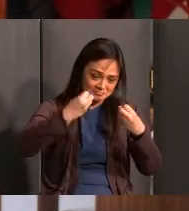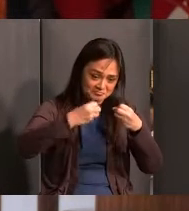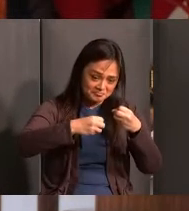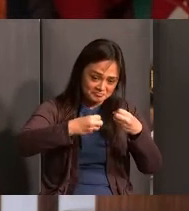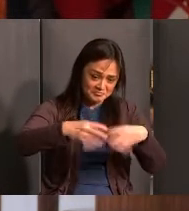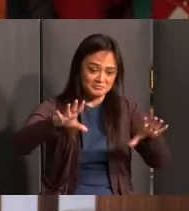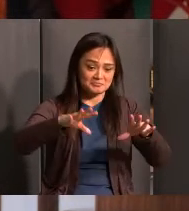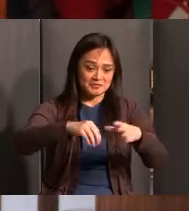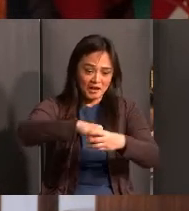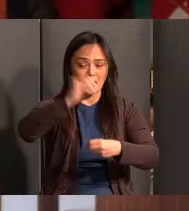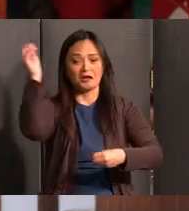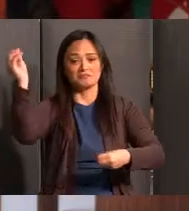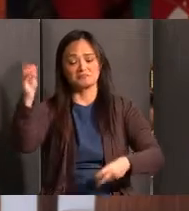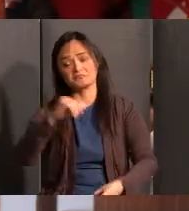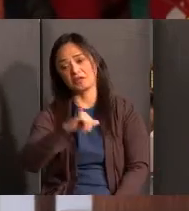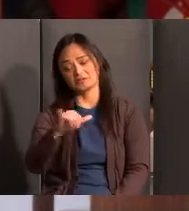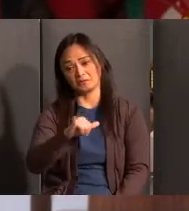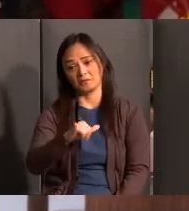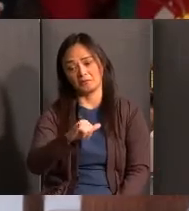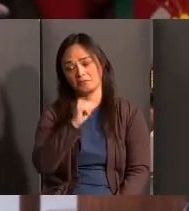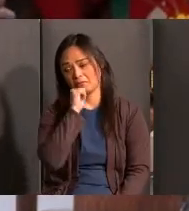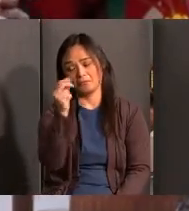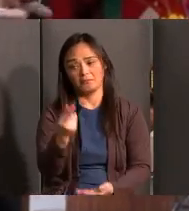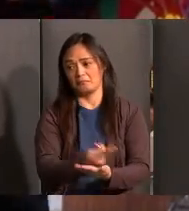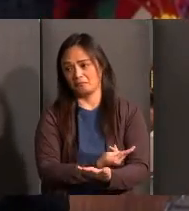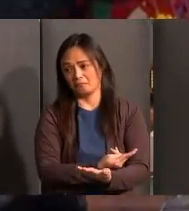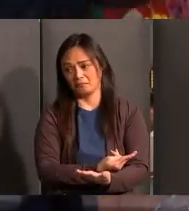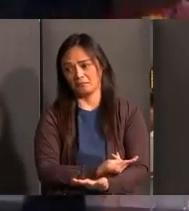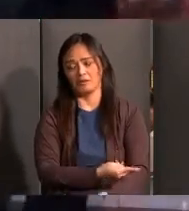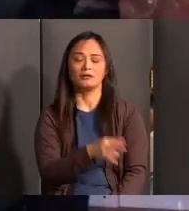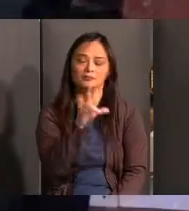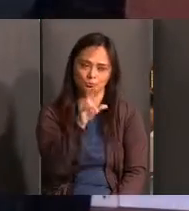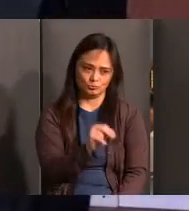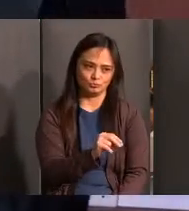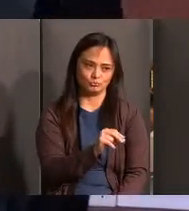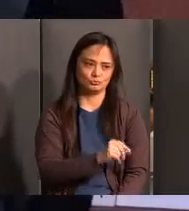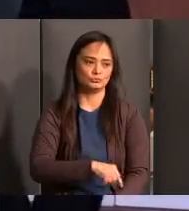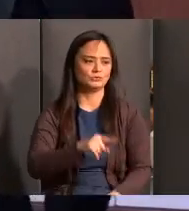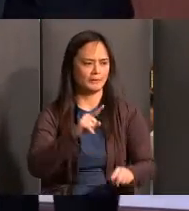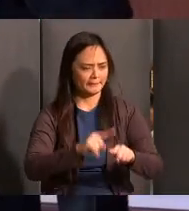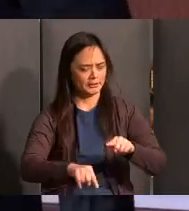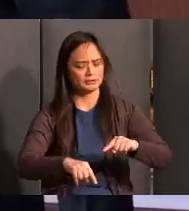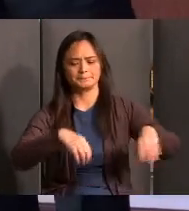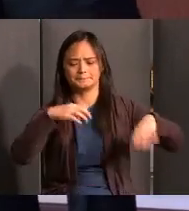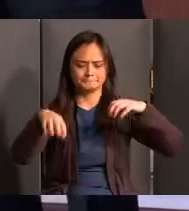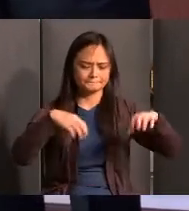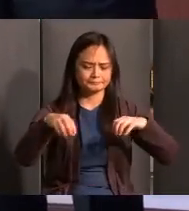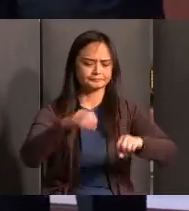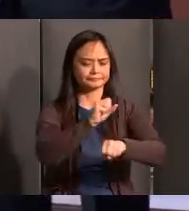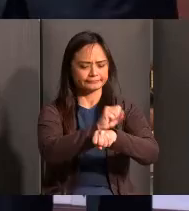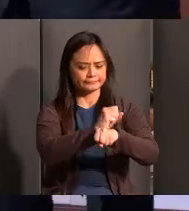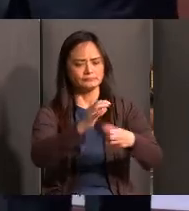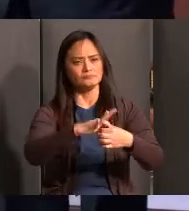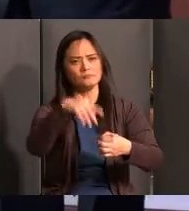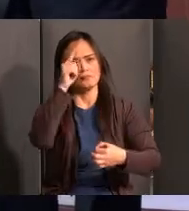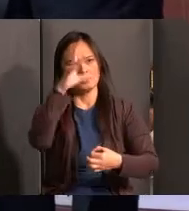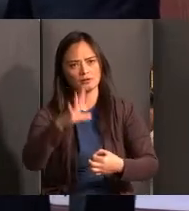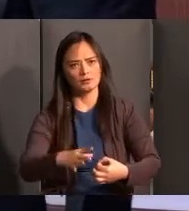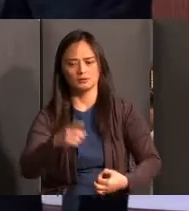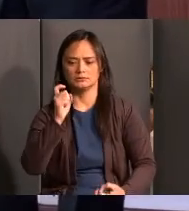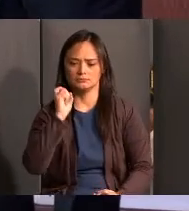ago na ang pagkilos po ng gawain ng Panginoon ay isang pagkilos na hindi mo